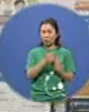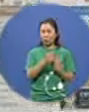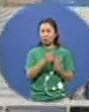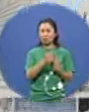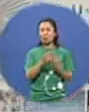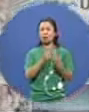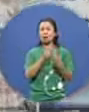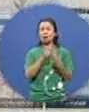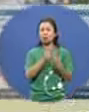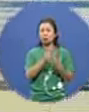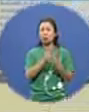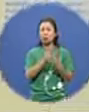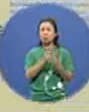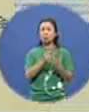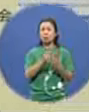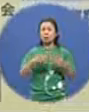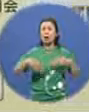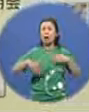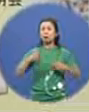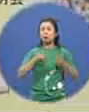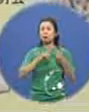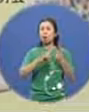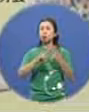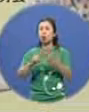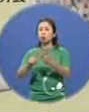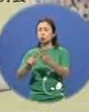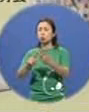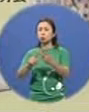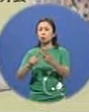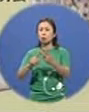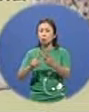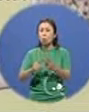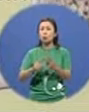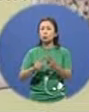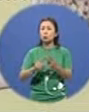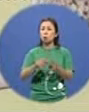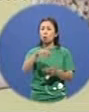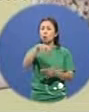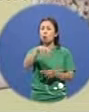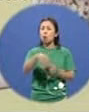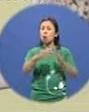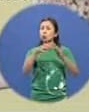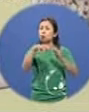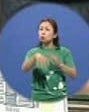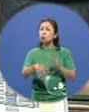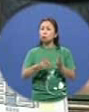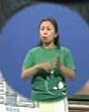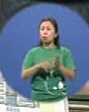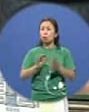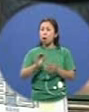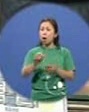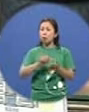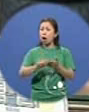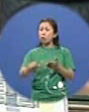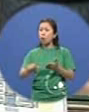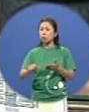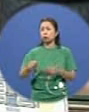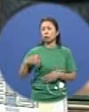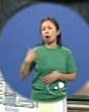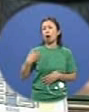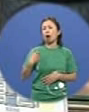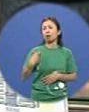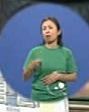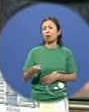ねその学生のところにボンと送り届けるっちゅうけども例えばどこにいるんだとかメールはなんだと分からないわから